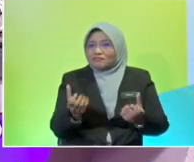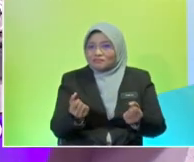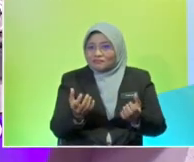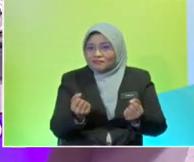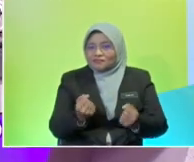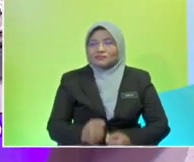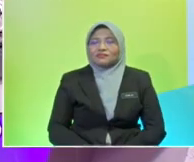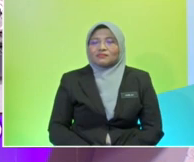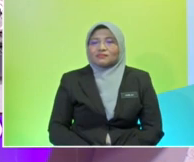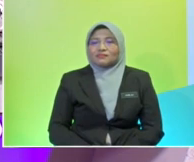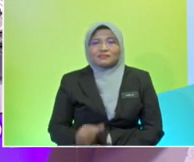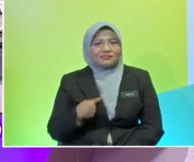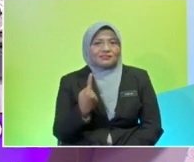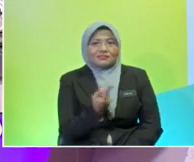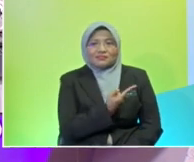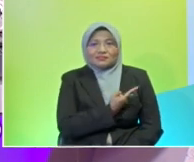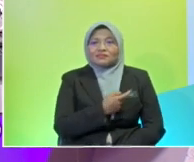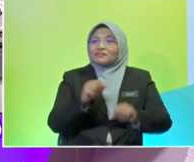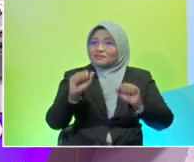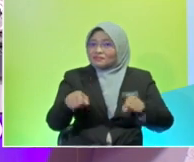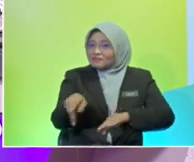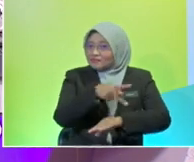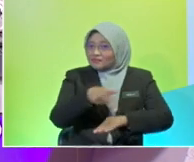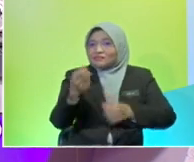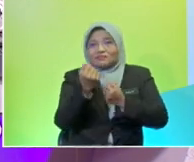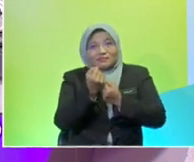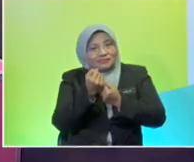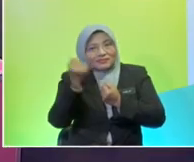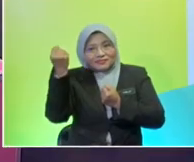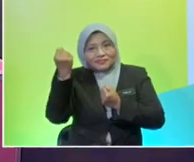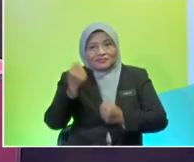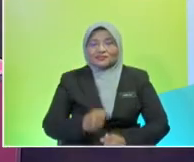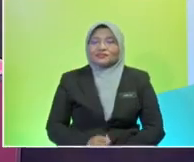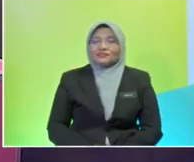memakai payung ataupun memakai baju hijau